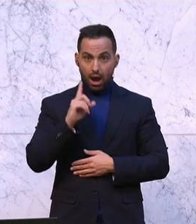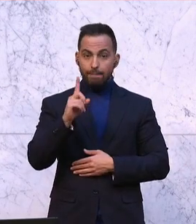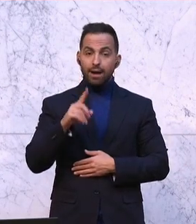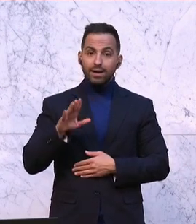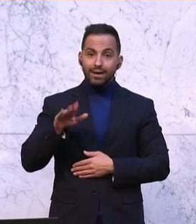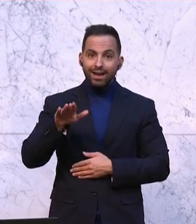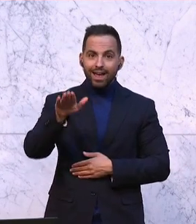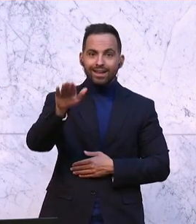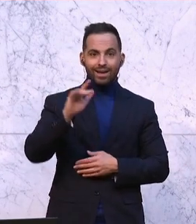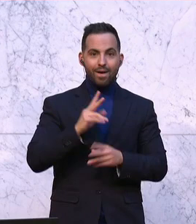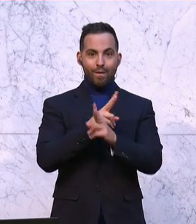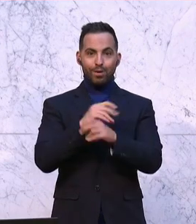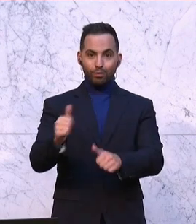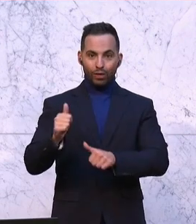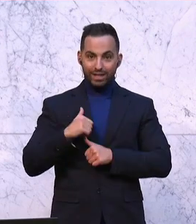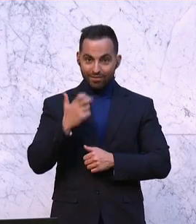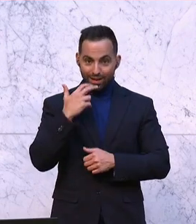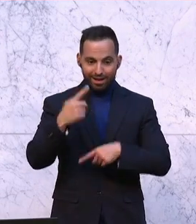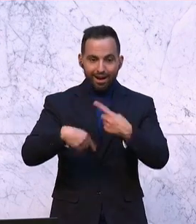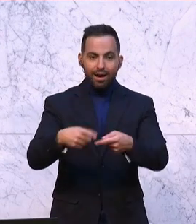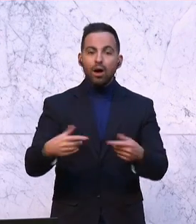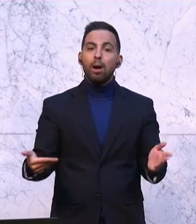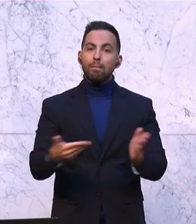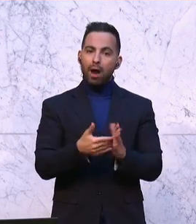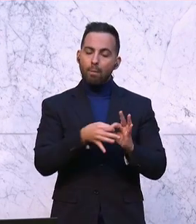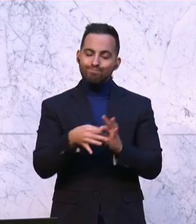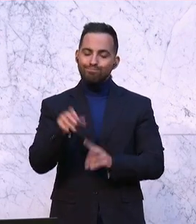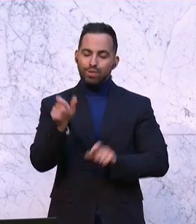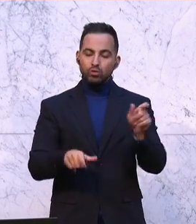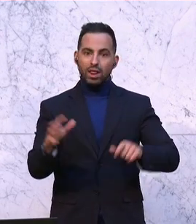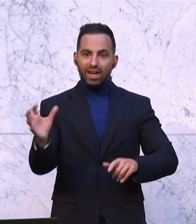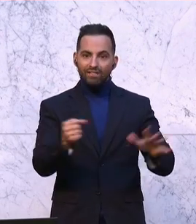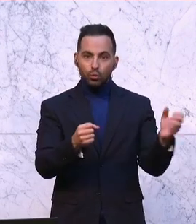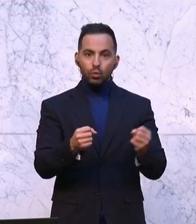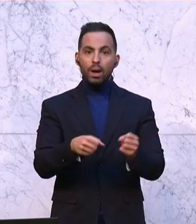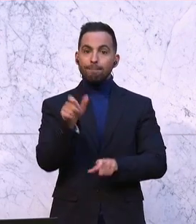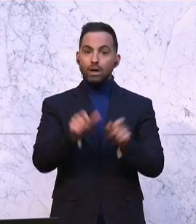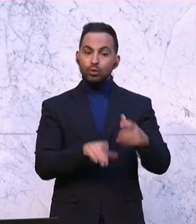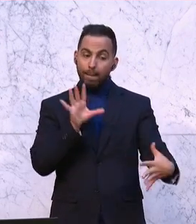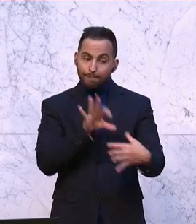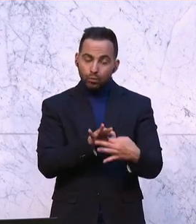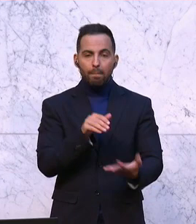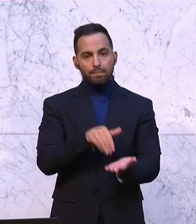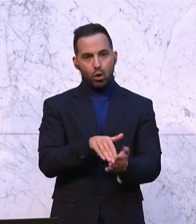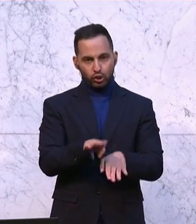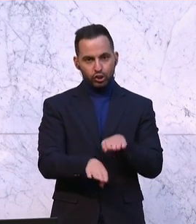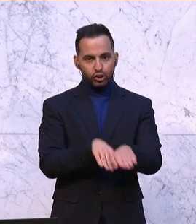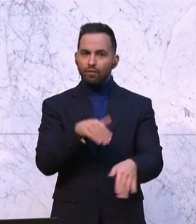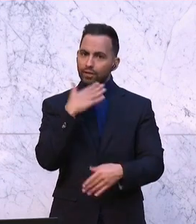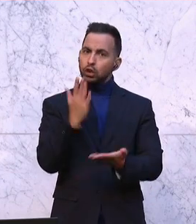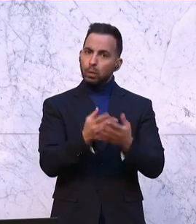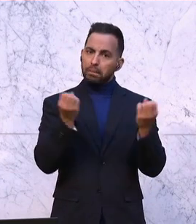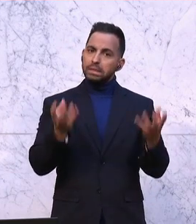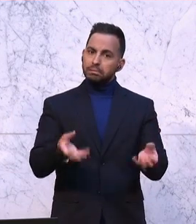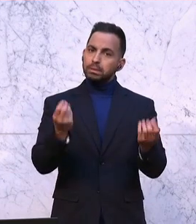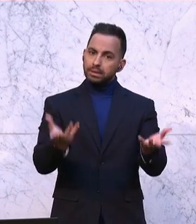im österreichischen Bundesheer entscheidet, braucht es auch in Bezug auf Personalgewinnung und Personalbindung Schritte. Und vieles ist hier schon passiert.